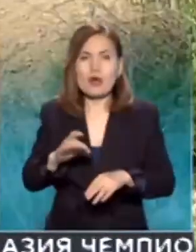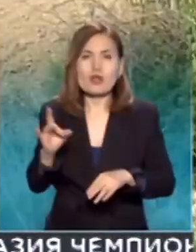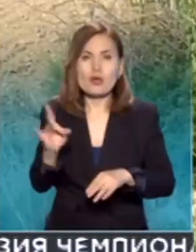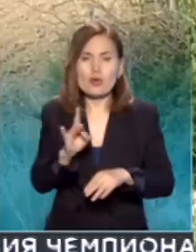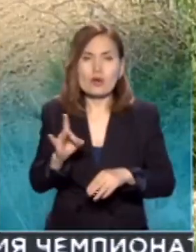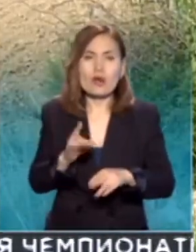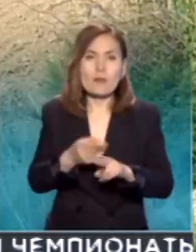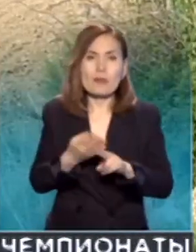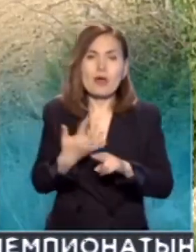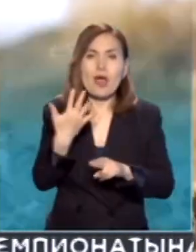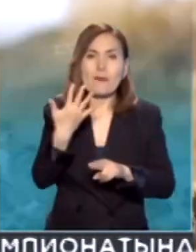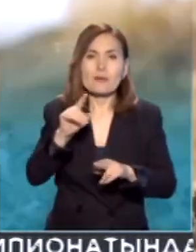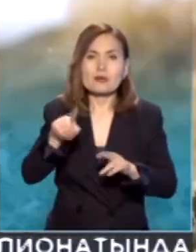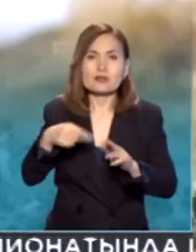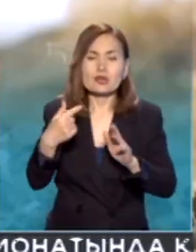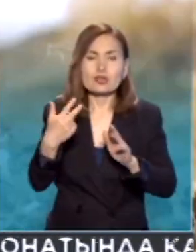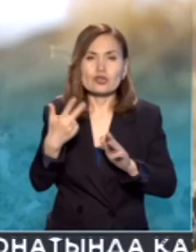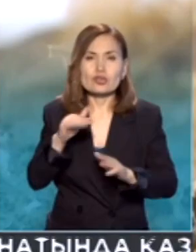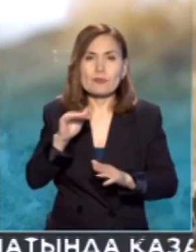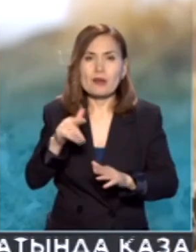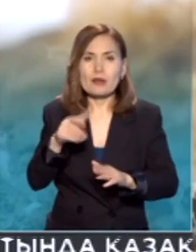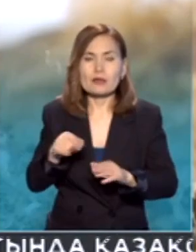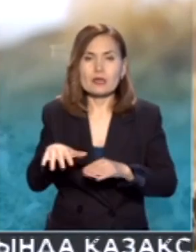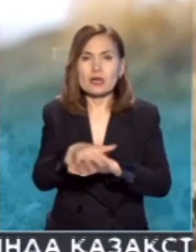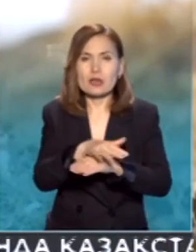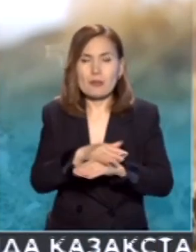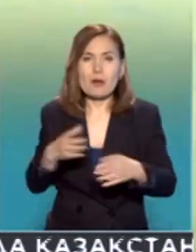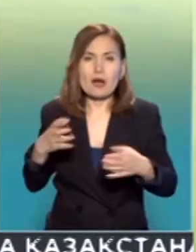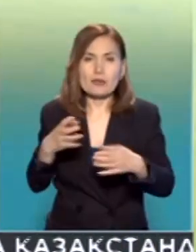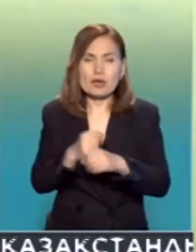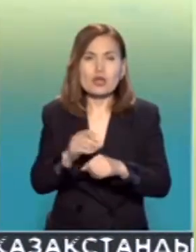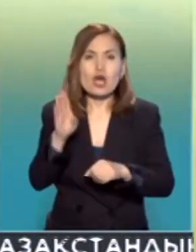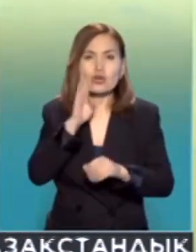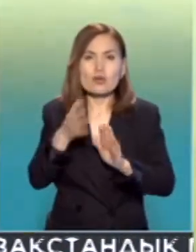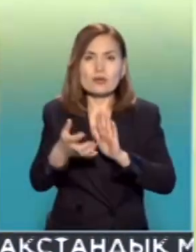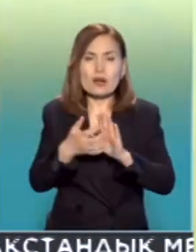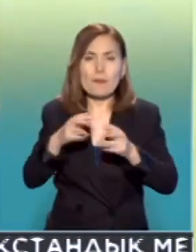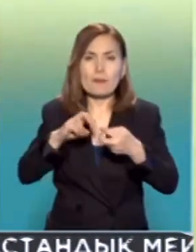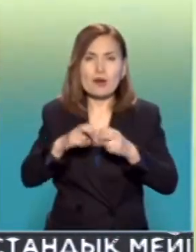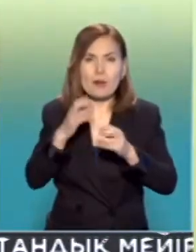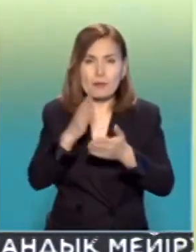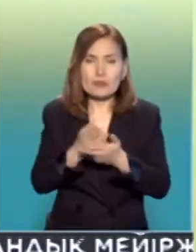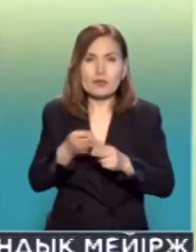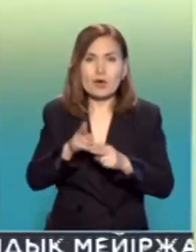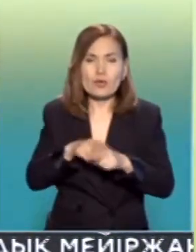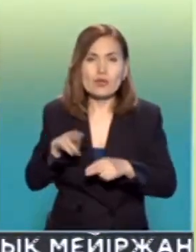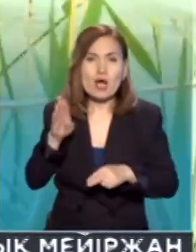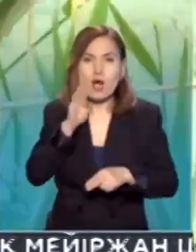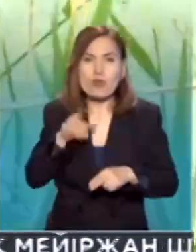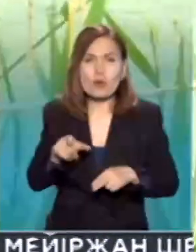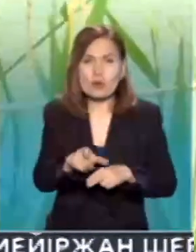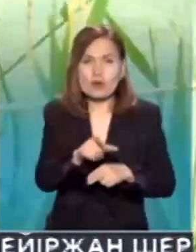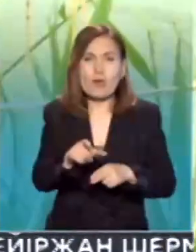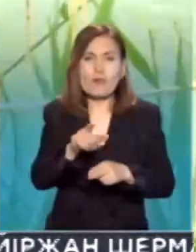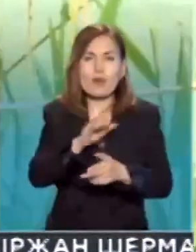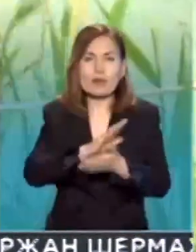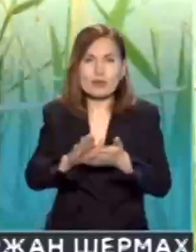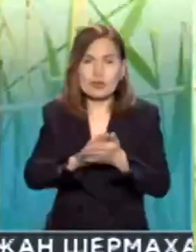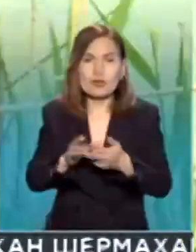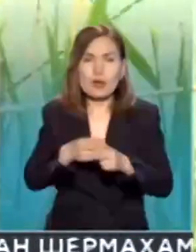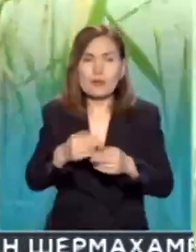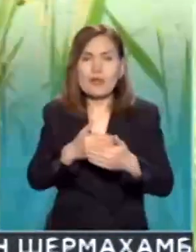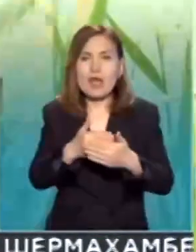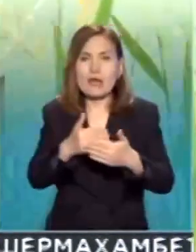көлемі 5,3 мың гектарға қысқарған. Су мәселесіне алаңдаған шаруалар бітелген каналдарды қайта қазып, неғұрлым